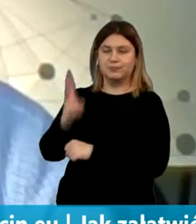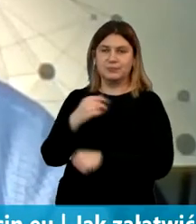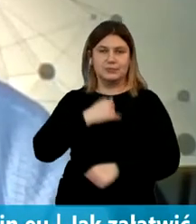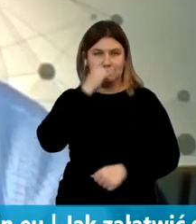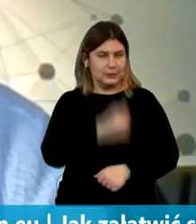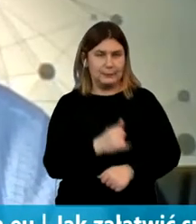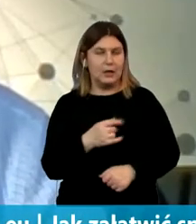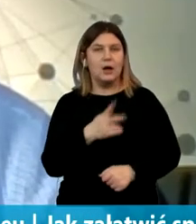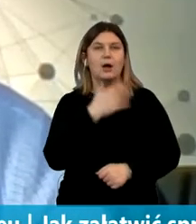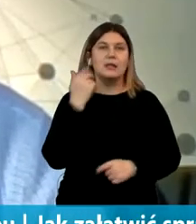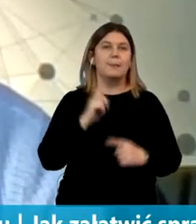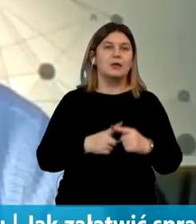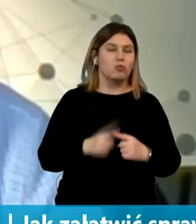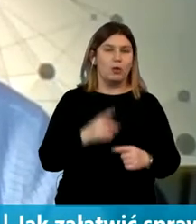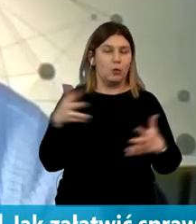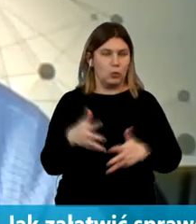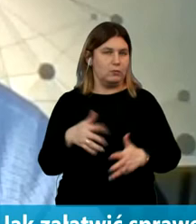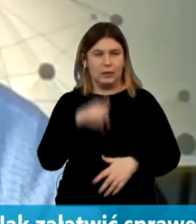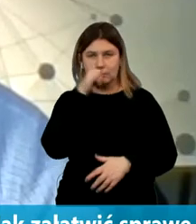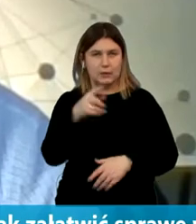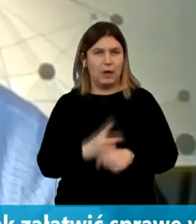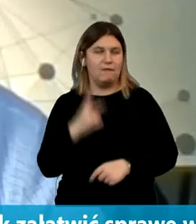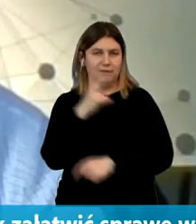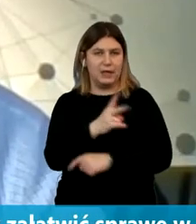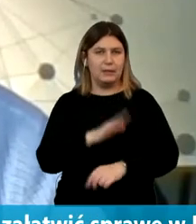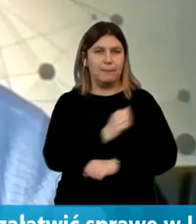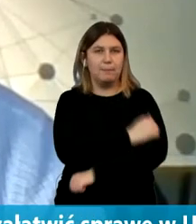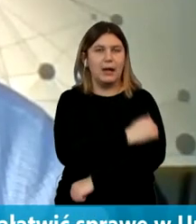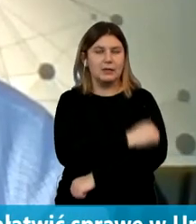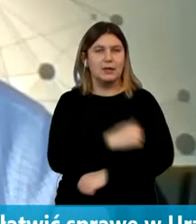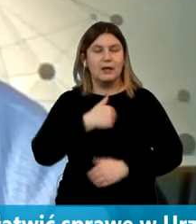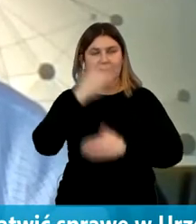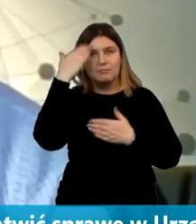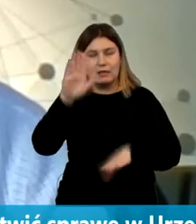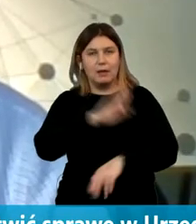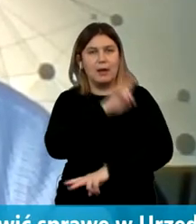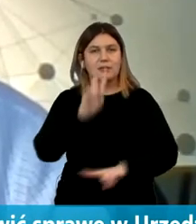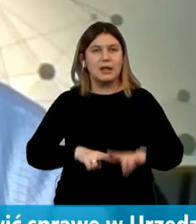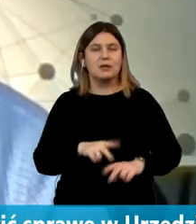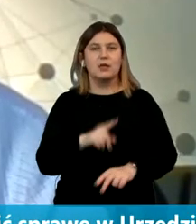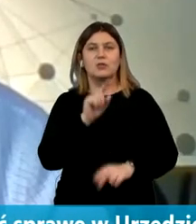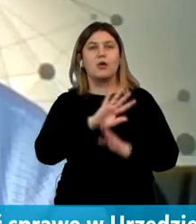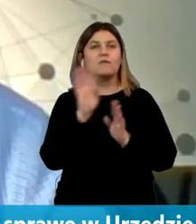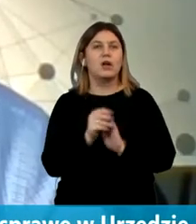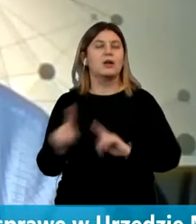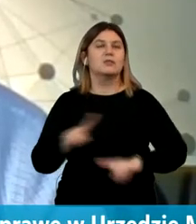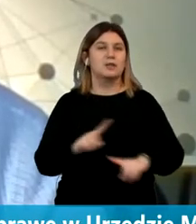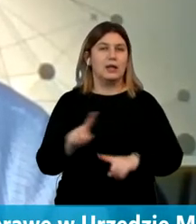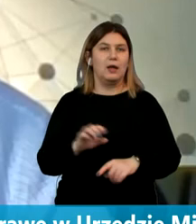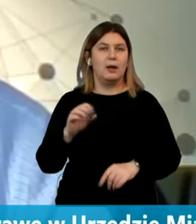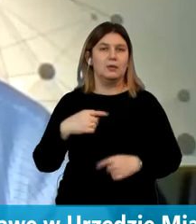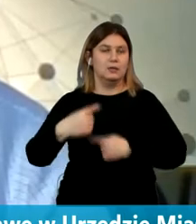ktoś, kto nie jest członkiem klubu, nie jest w stanie z tego korzystać. Daty nie znamy, wszystko pewnie będzie uzależnione od